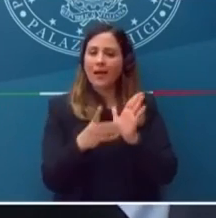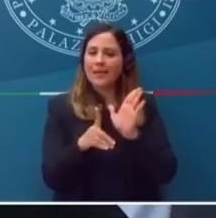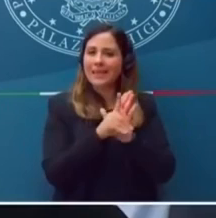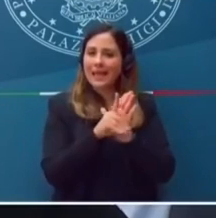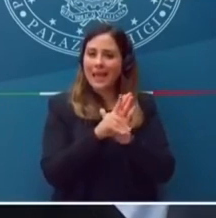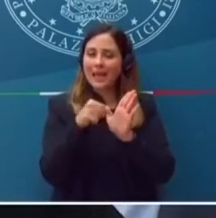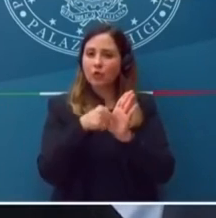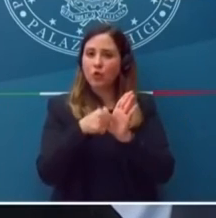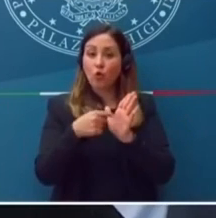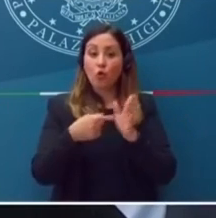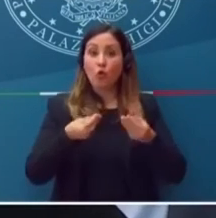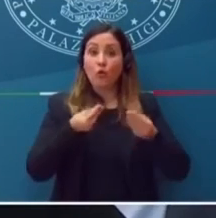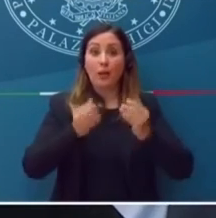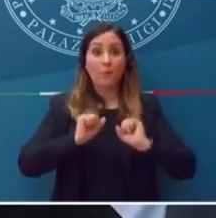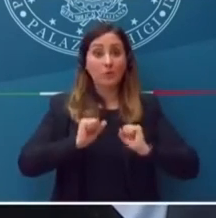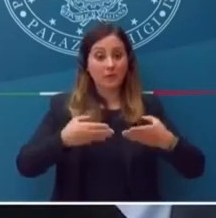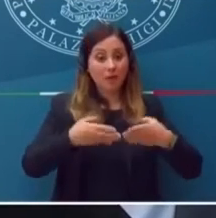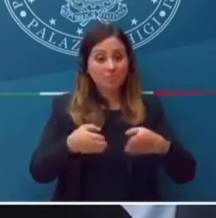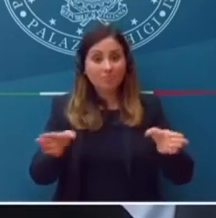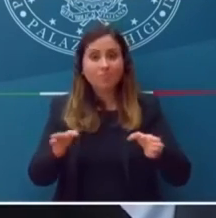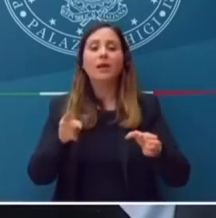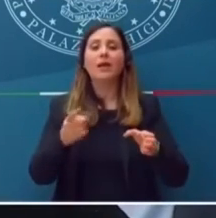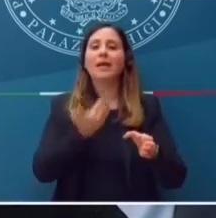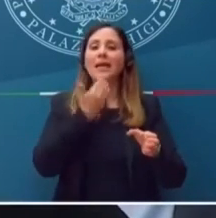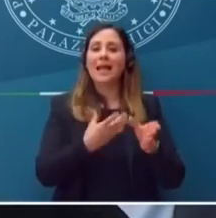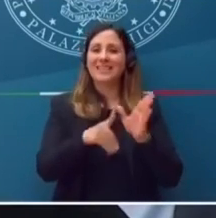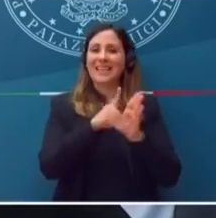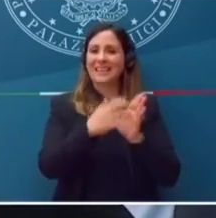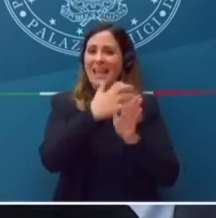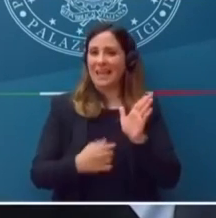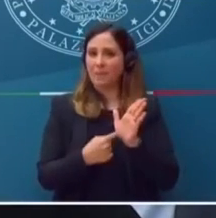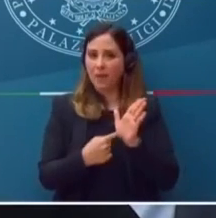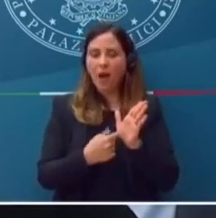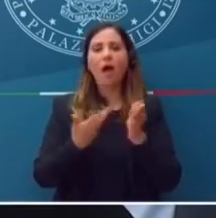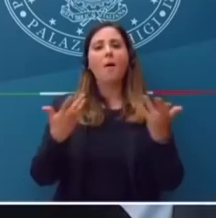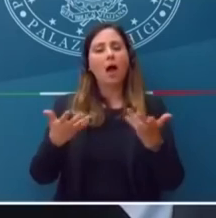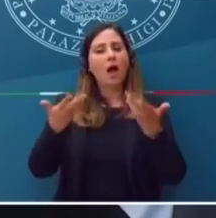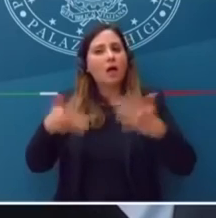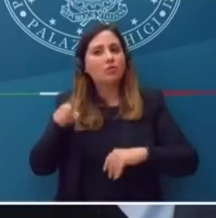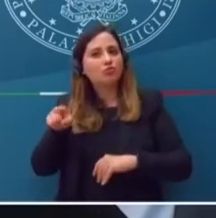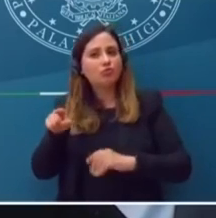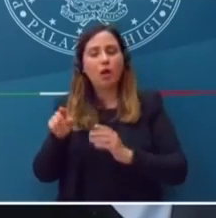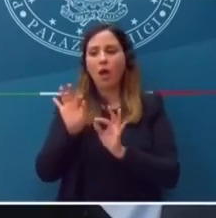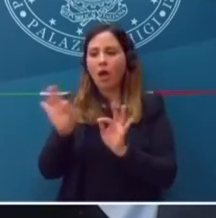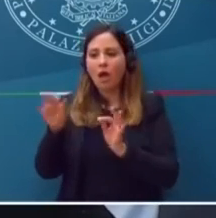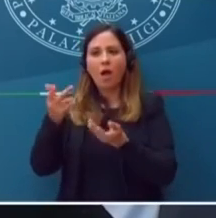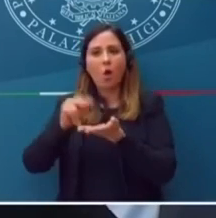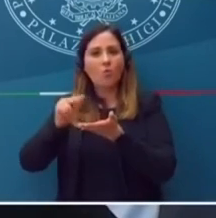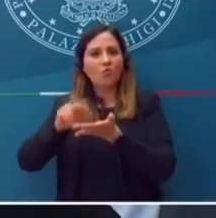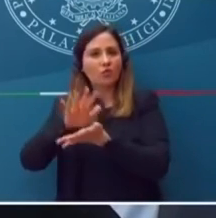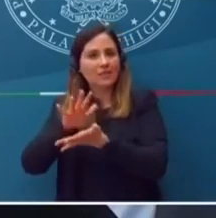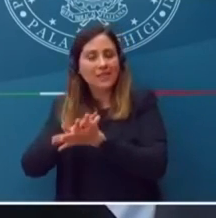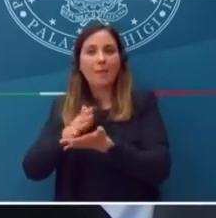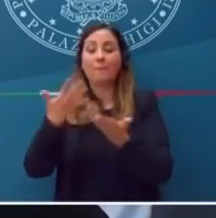alcuni costituzionalisti che oggi gli uffici studi di Camera e Senato vi hanno detto che forse è un termine troppo vago e